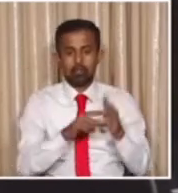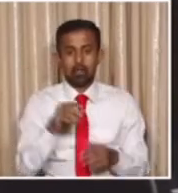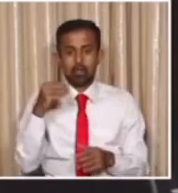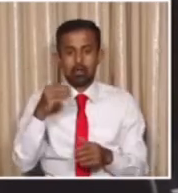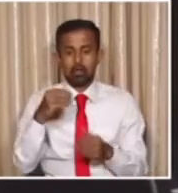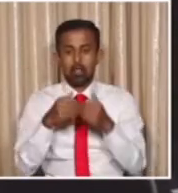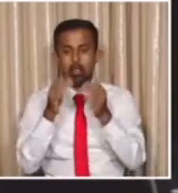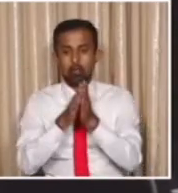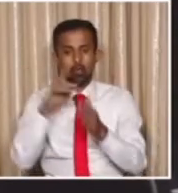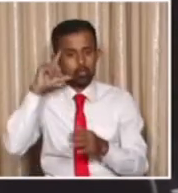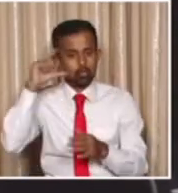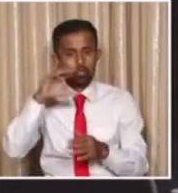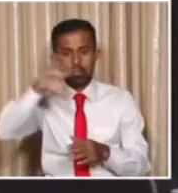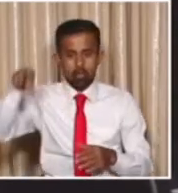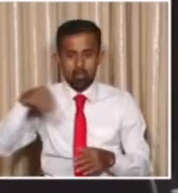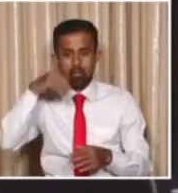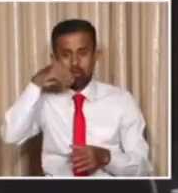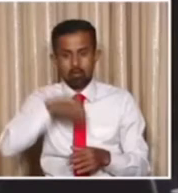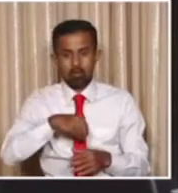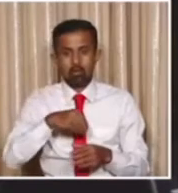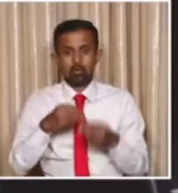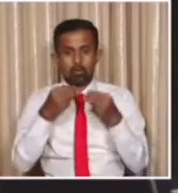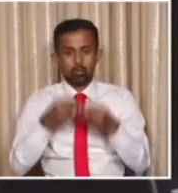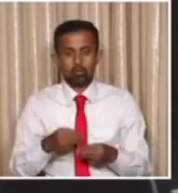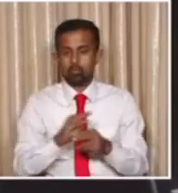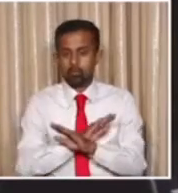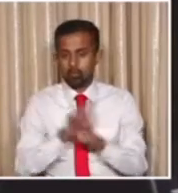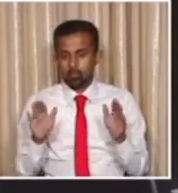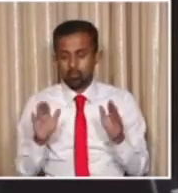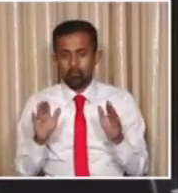ණයතොගය චීනය අරගෙන බංකොලොත් වෙන්න නොදී